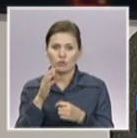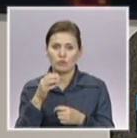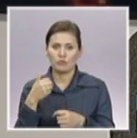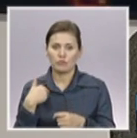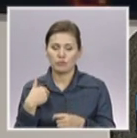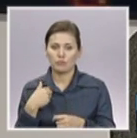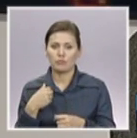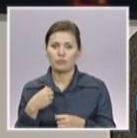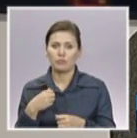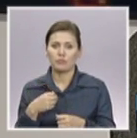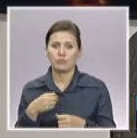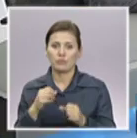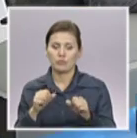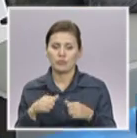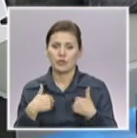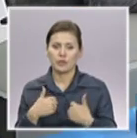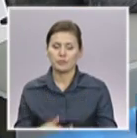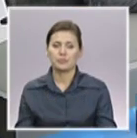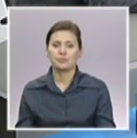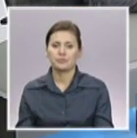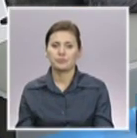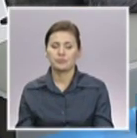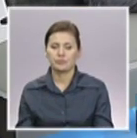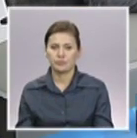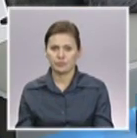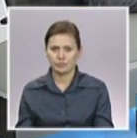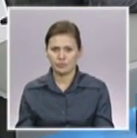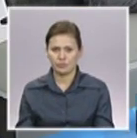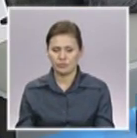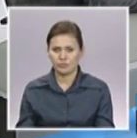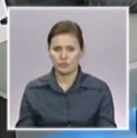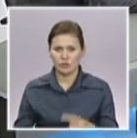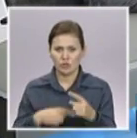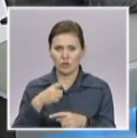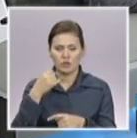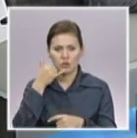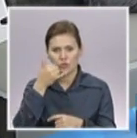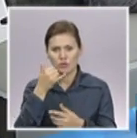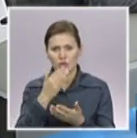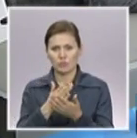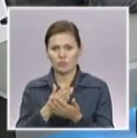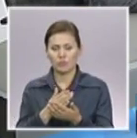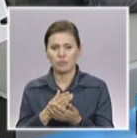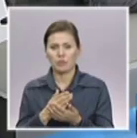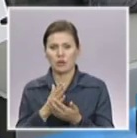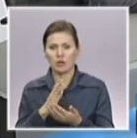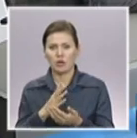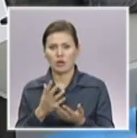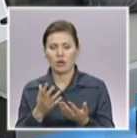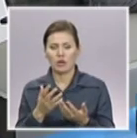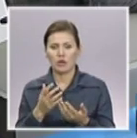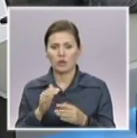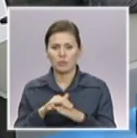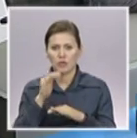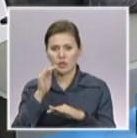рассматривать. Рахмет Назым, следующие телефоны, вопросы для вас. Хабарласқан кезекті көрермен қабылдайық. Кеш